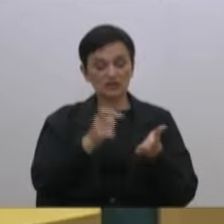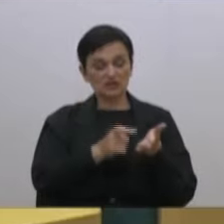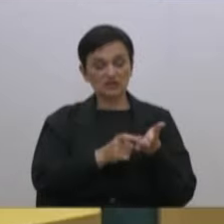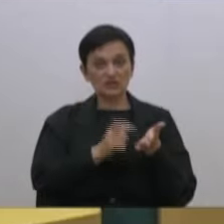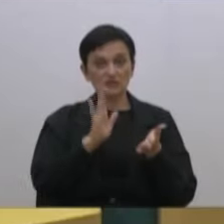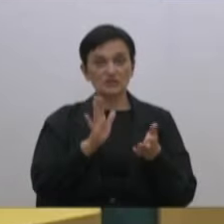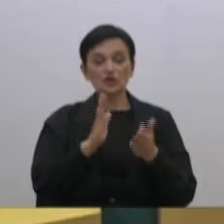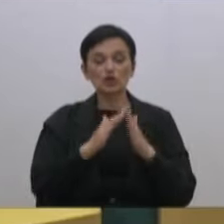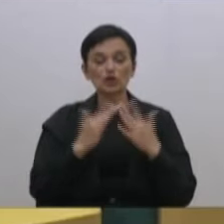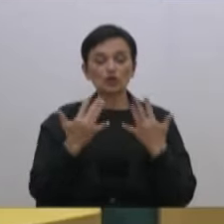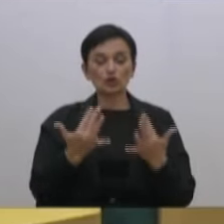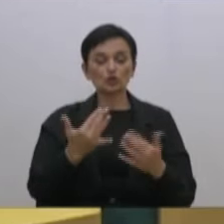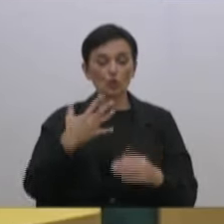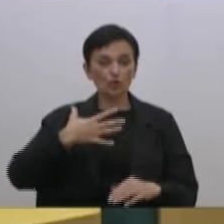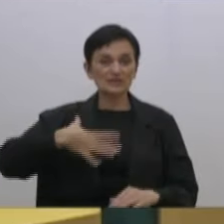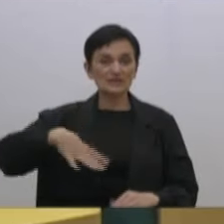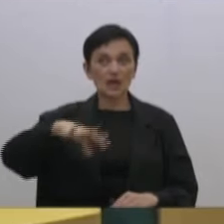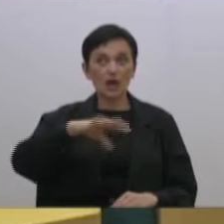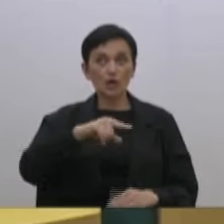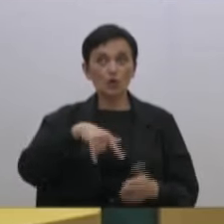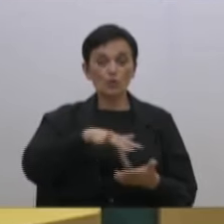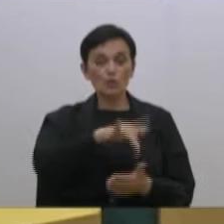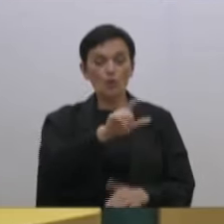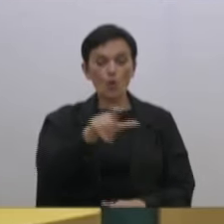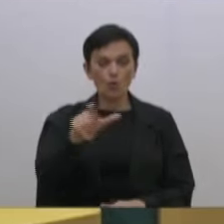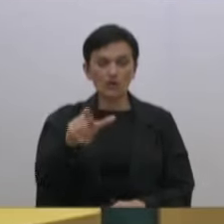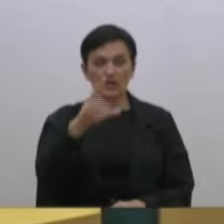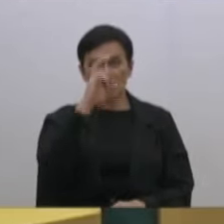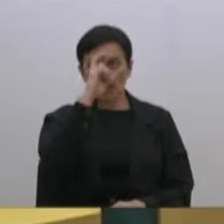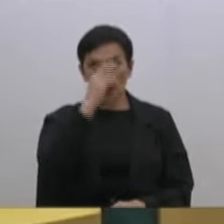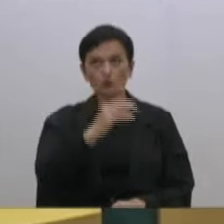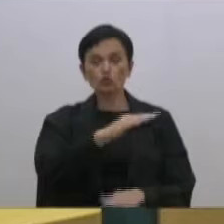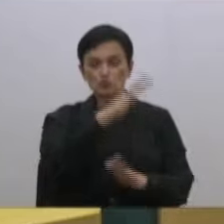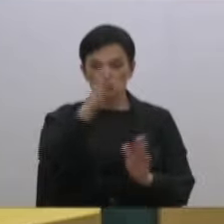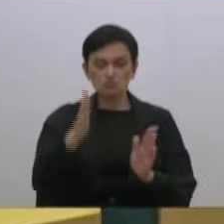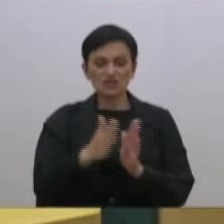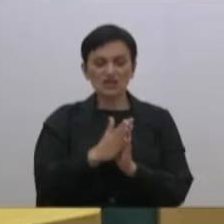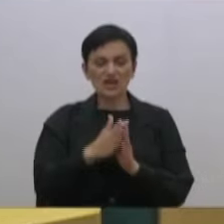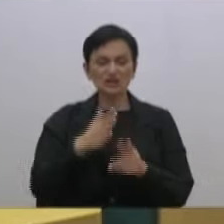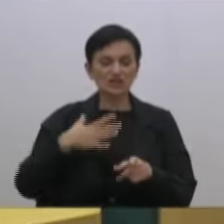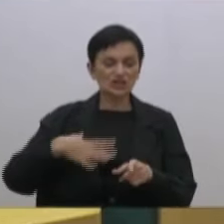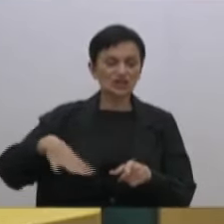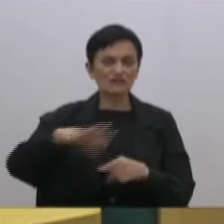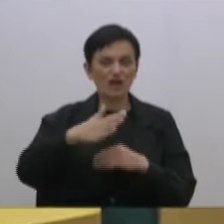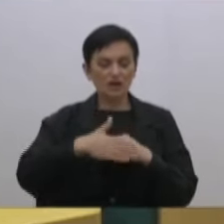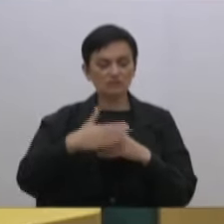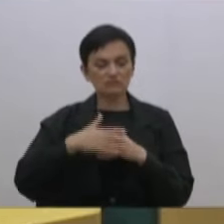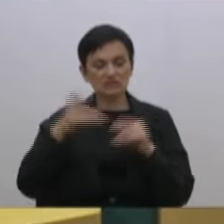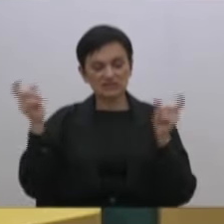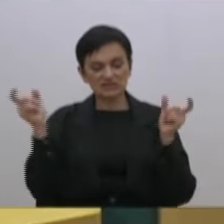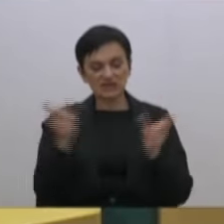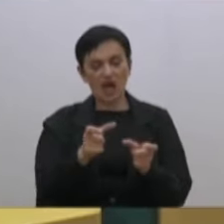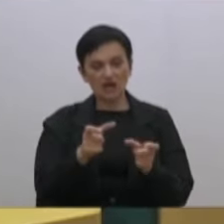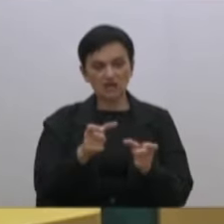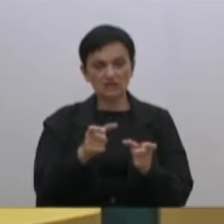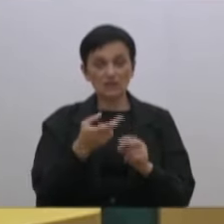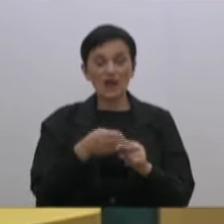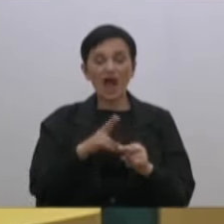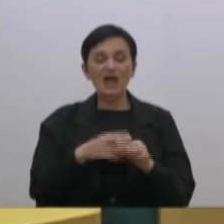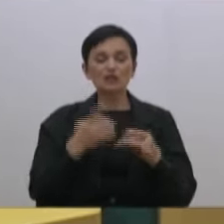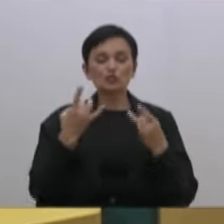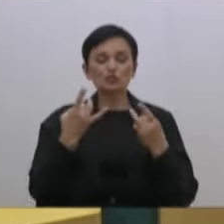სადაც ითხოვდნენ, რომ საქართველოს, მის მოქალაქეებს, მის ხელისუფლებას და მთლიანად ქვეყანას სანქციები დაუწესდეს. ეს არის უბრალოდ